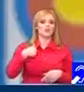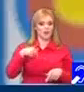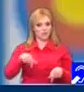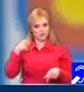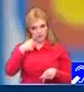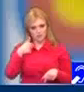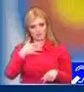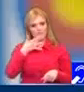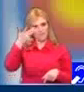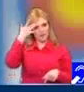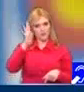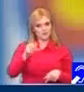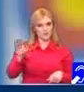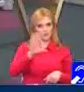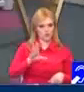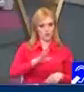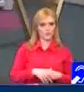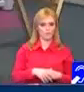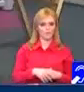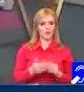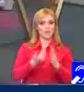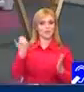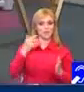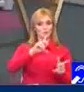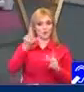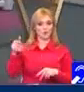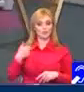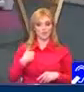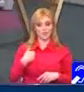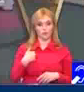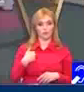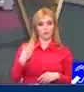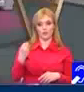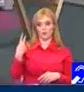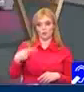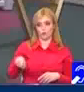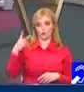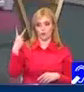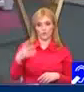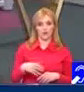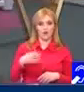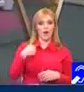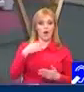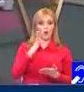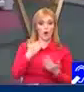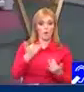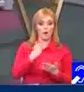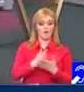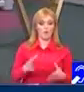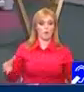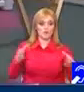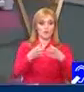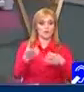campionatele europene din vară. Înainte plecam doar eu cu încă doi colegi, acum avem și o echipă, vom